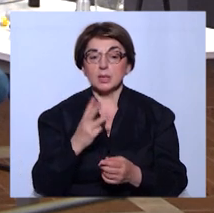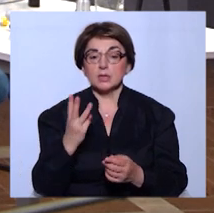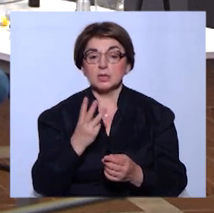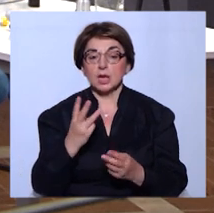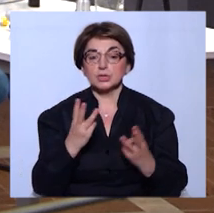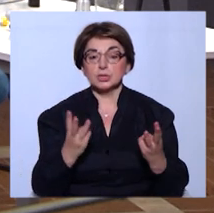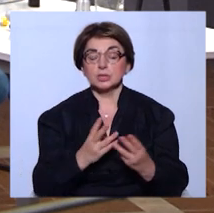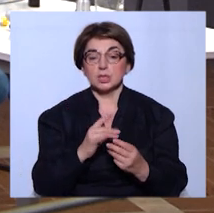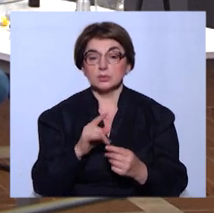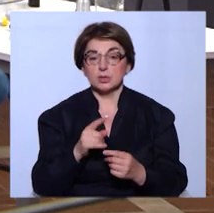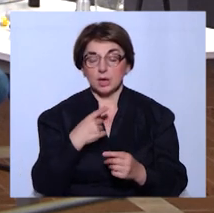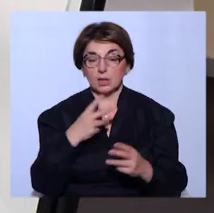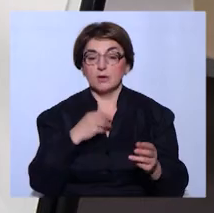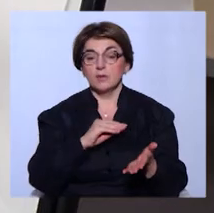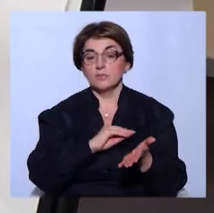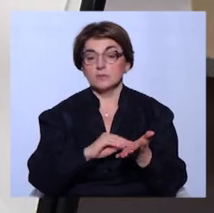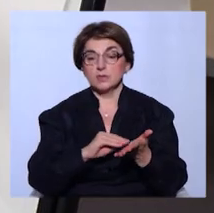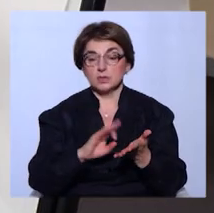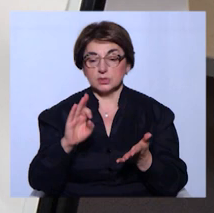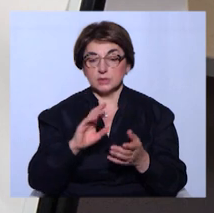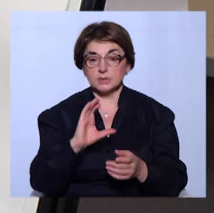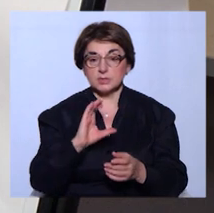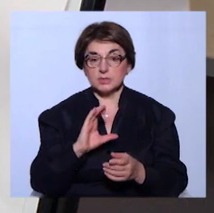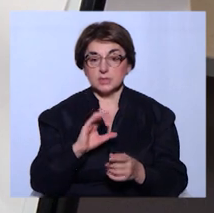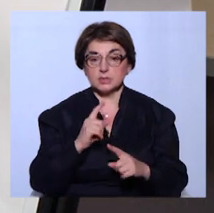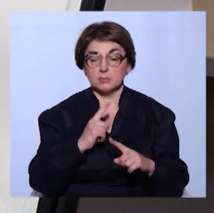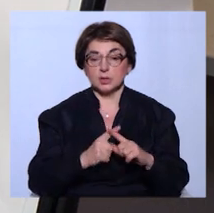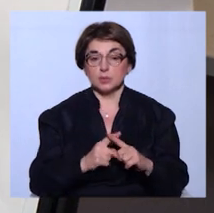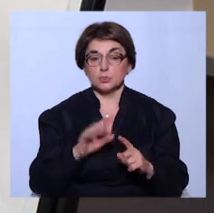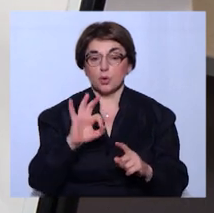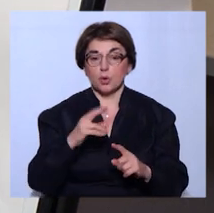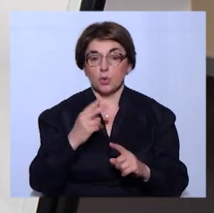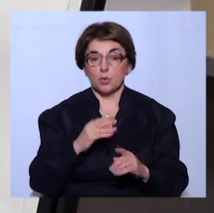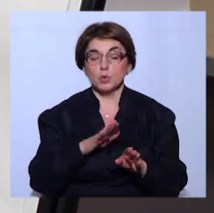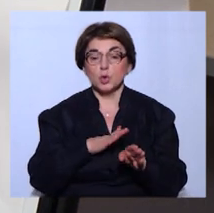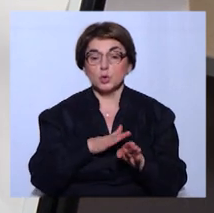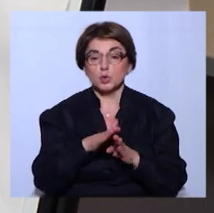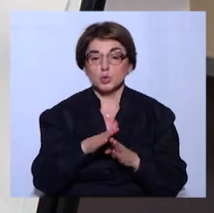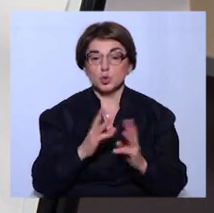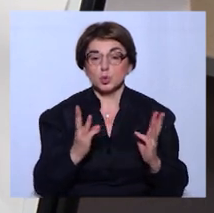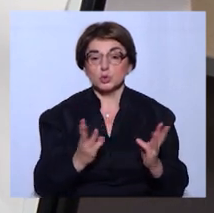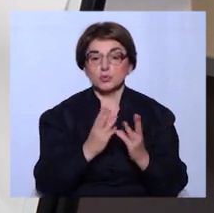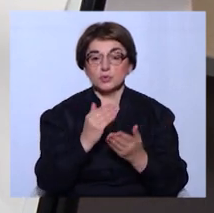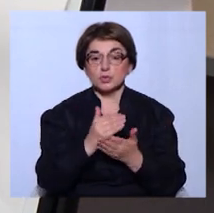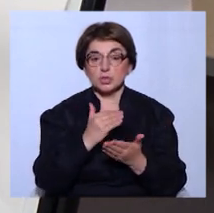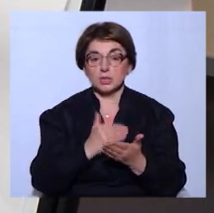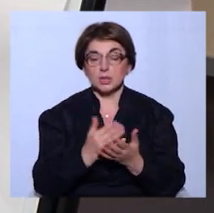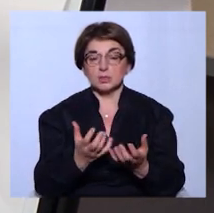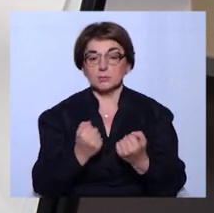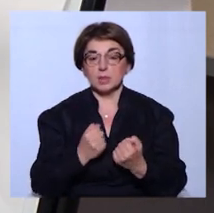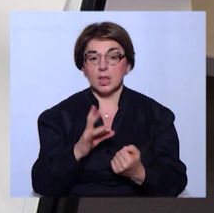რეაქციას, რა თქმა უნდა. C+2 სრული წვის შედეგად მიიღება ნახშირორჟანგი